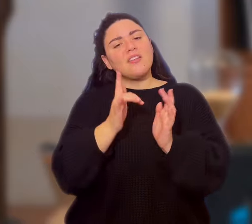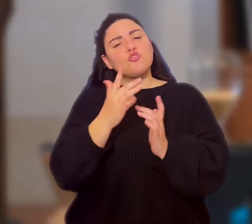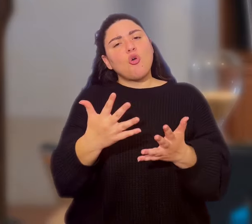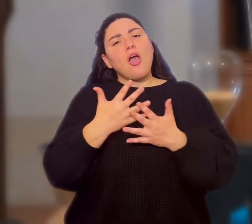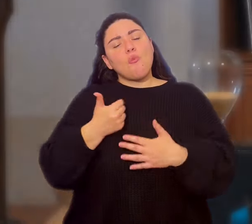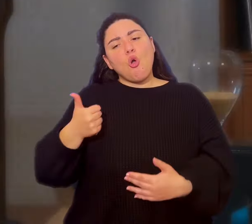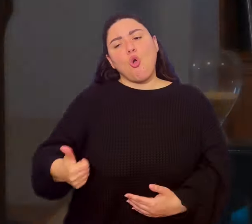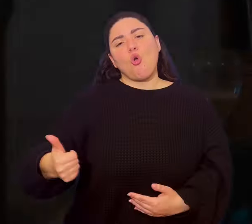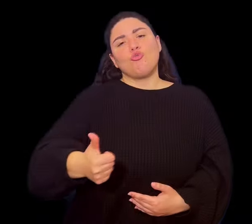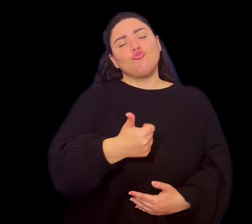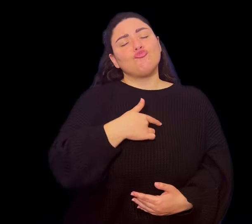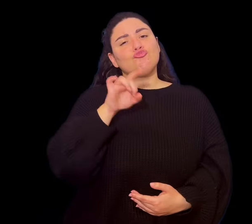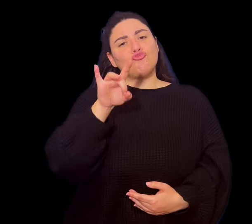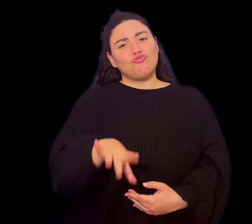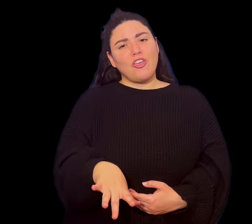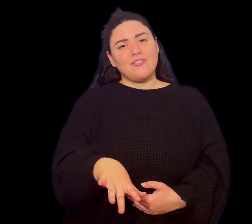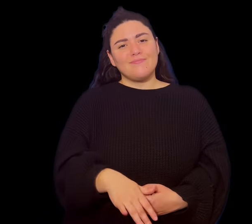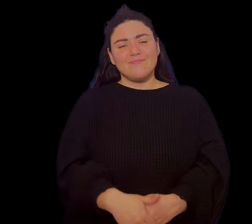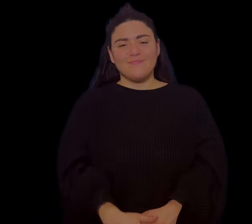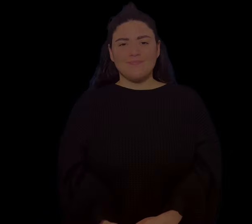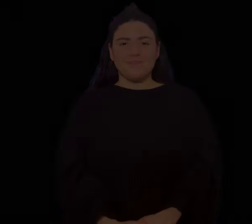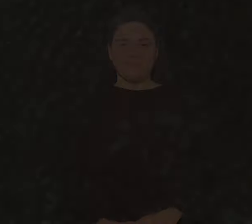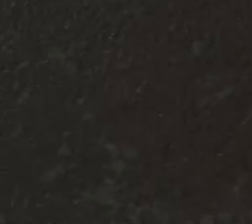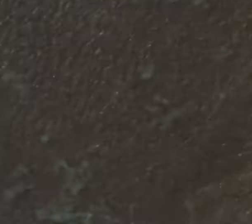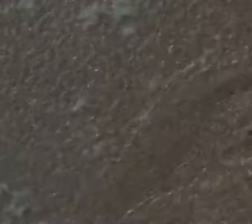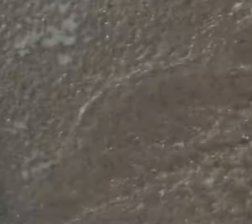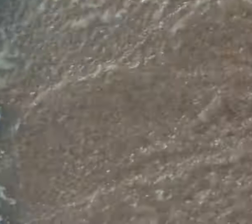ciascuno di noi